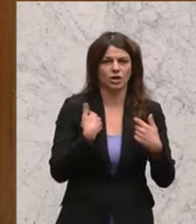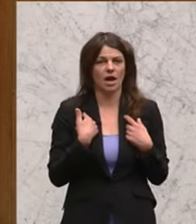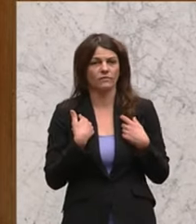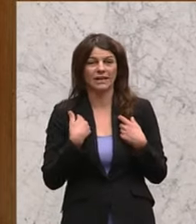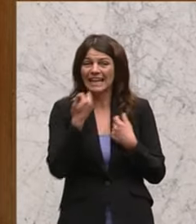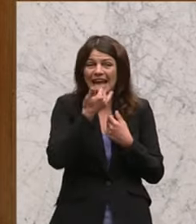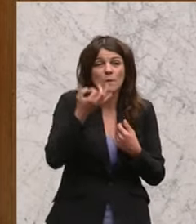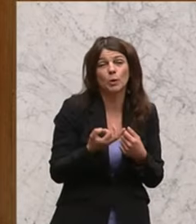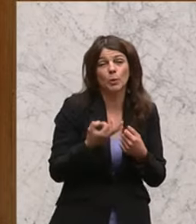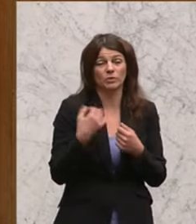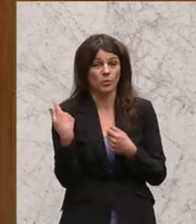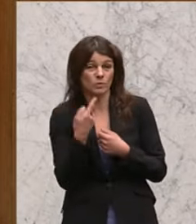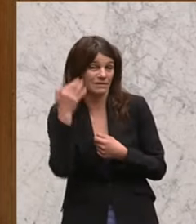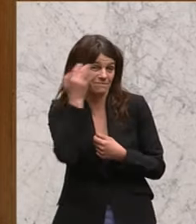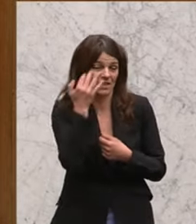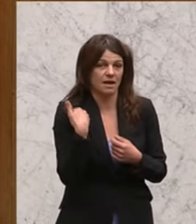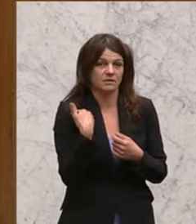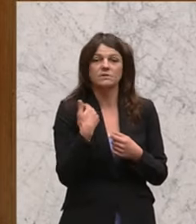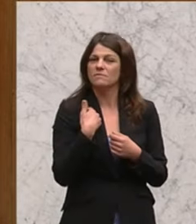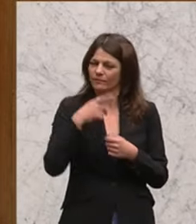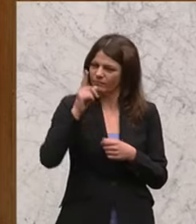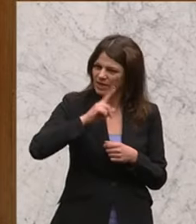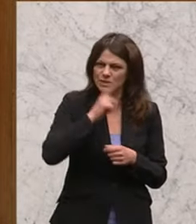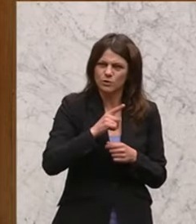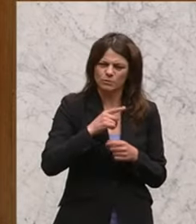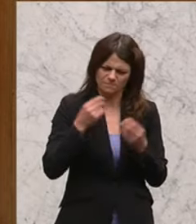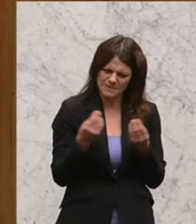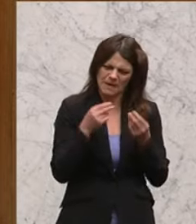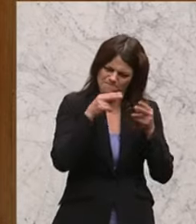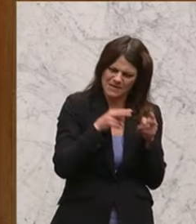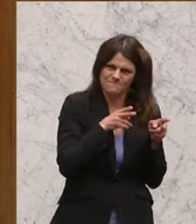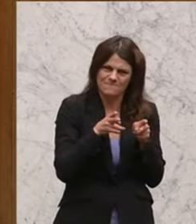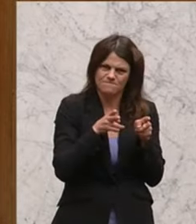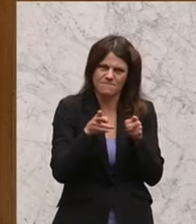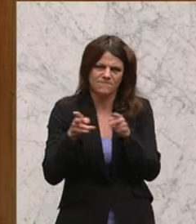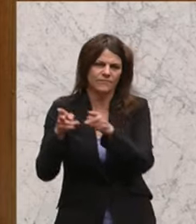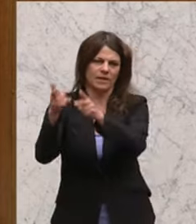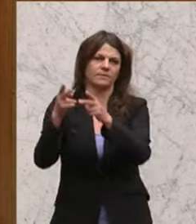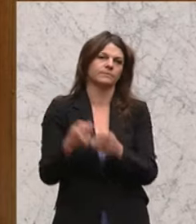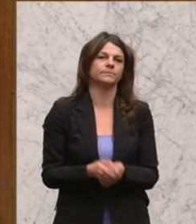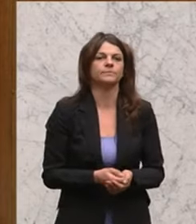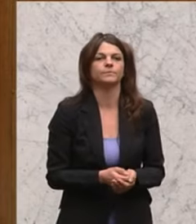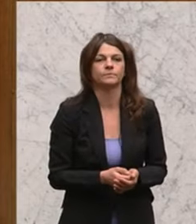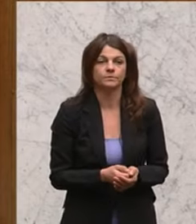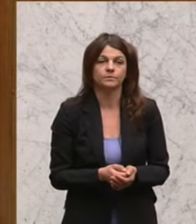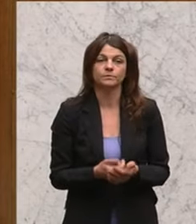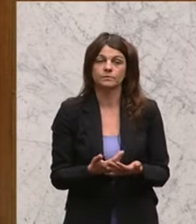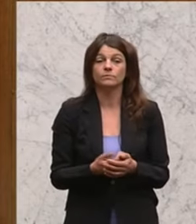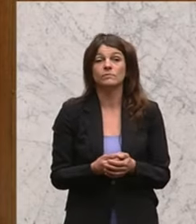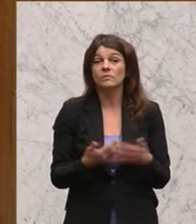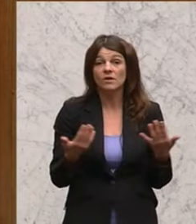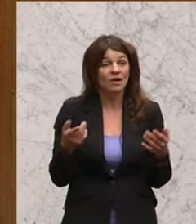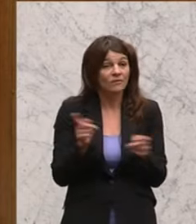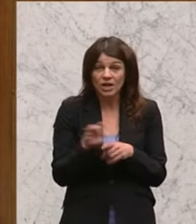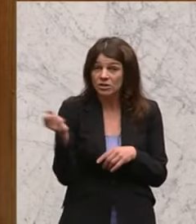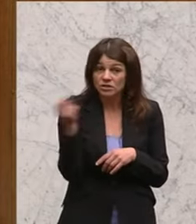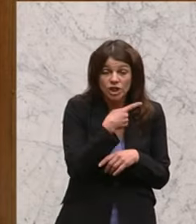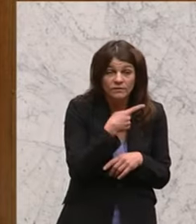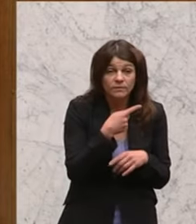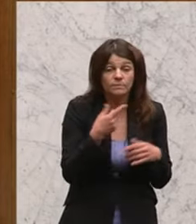mit jeder Minute unseres Denkens versuchen werden, die Dinge in die richtige Richtung zu bewegen. Und wenn wir